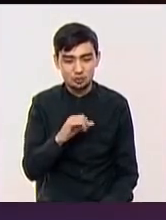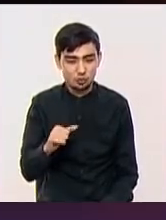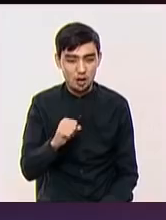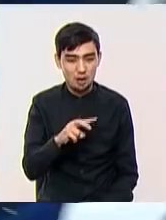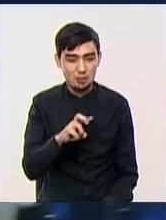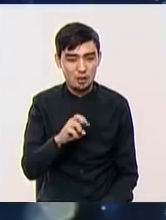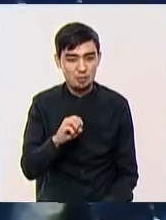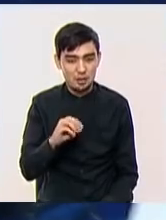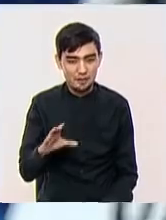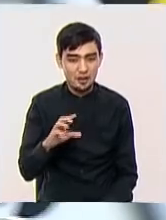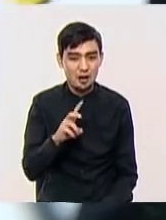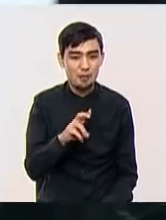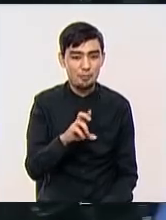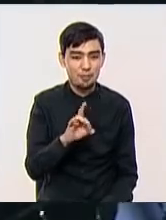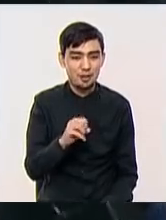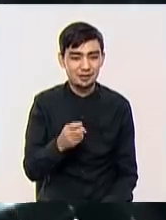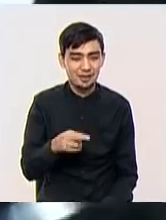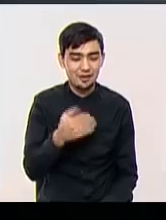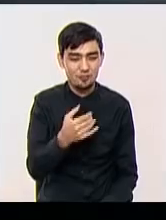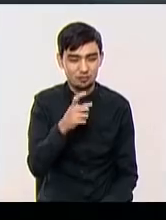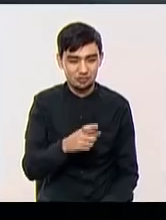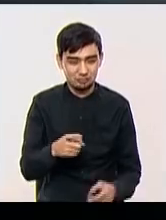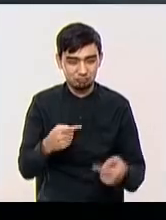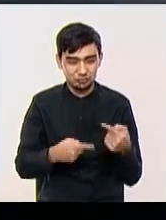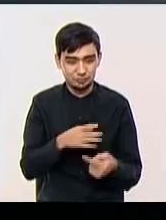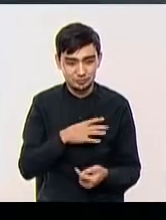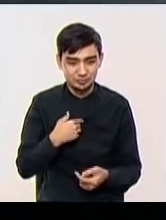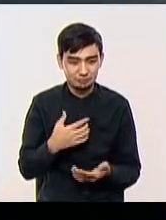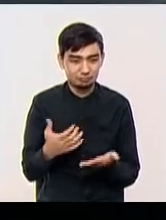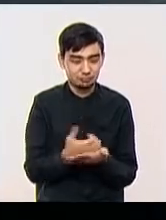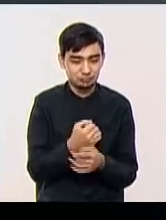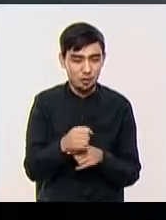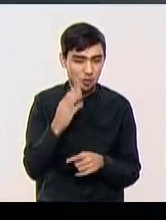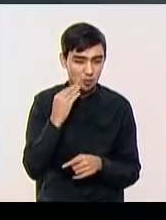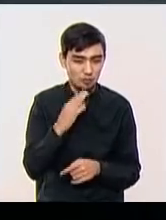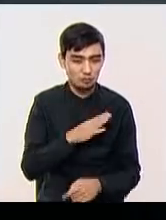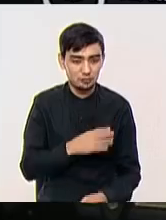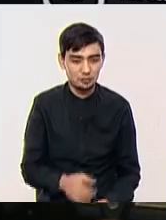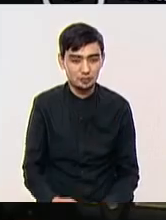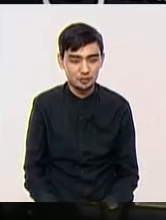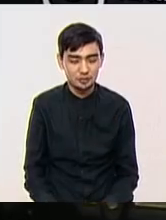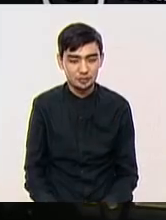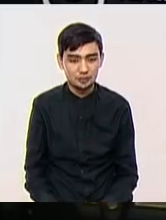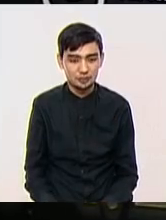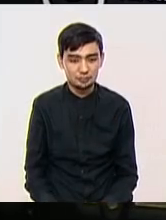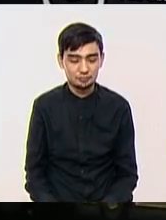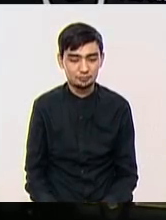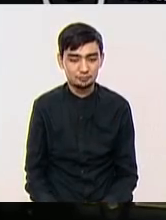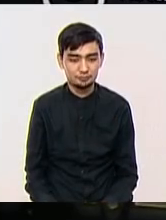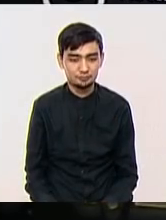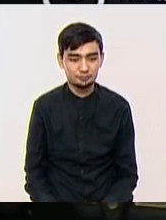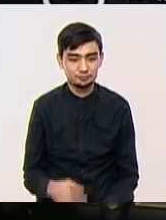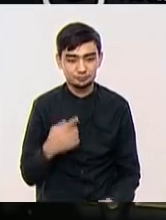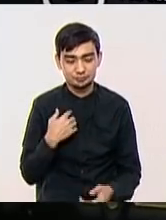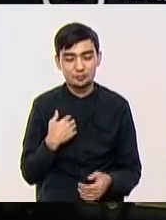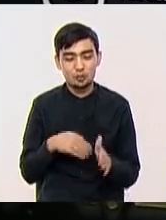пен бразилиялық Кайк Аленкар арасында болды. Отандасымыз қарсыласын тым оңай құлатты. Менің күшті жағым ол